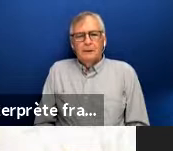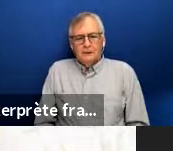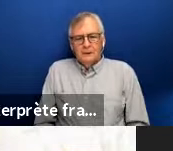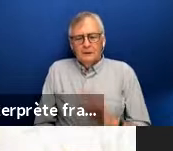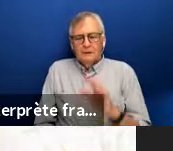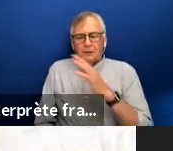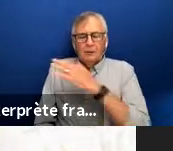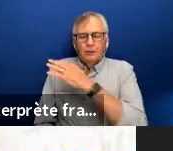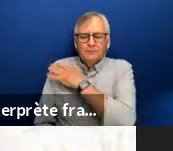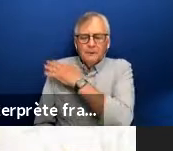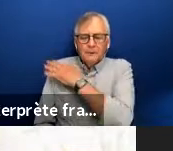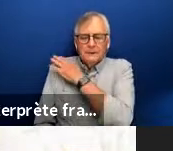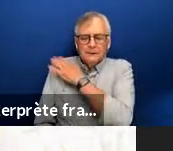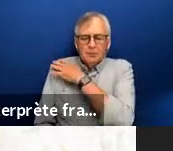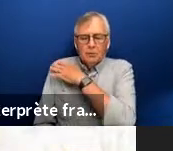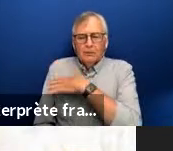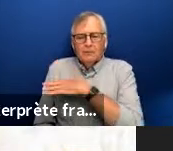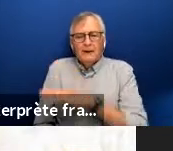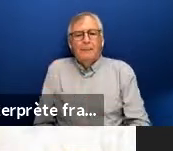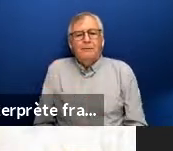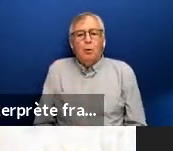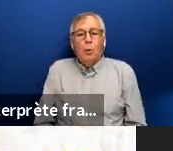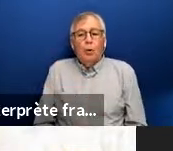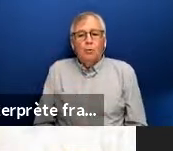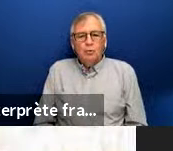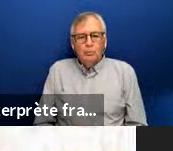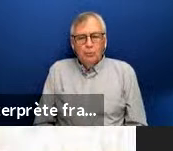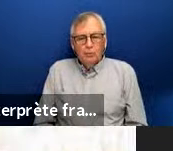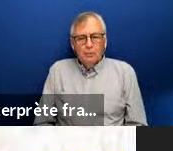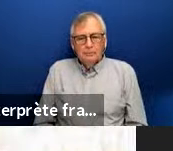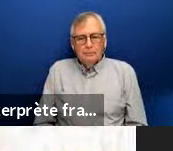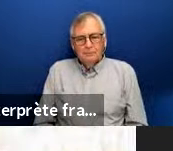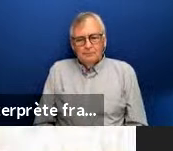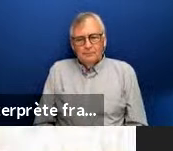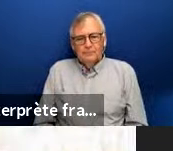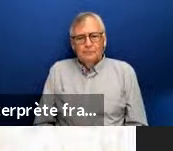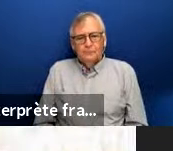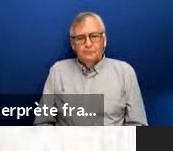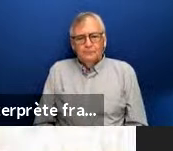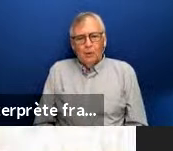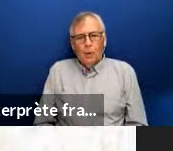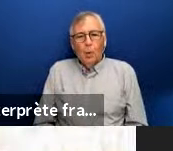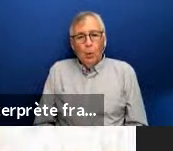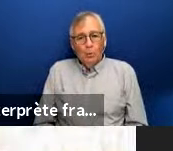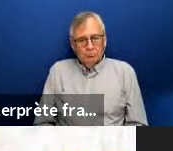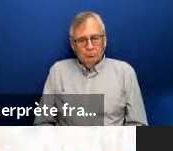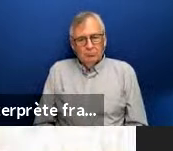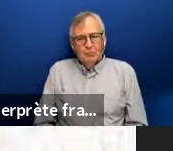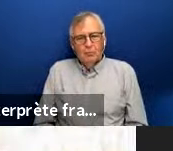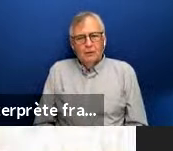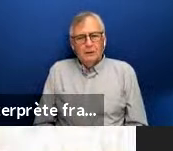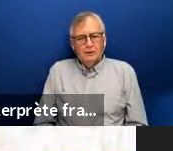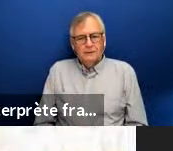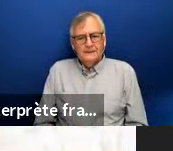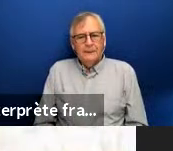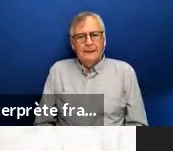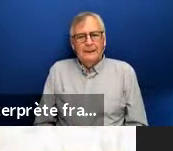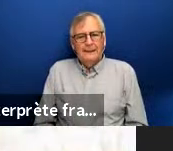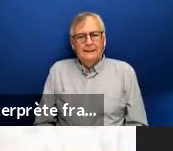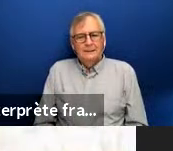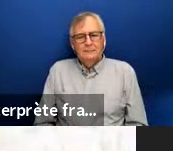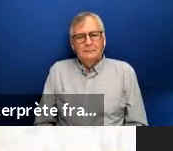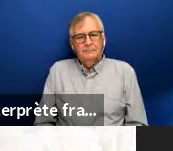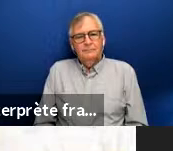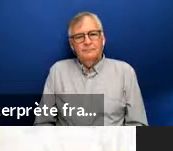c'est pas le c'est de ne pas avoir la main trop haute non plus. Là. O. On voit que ça ressemble